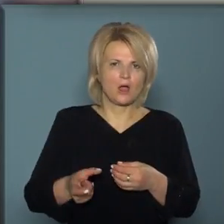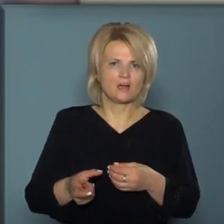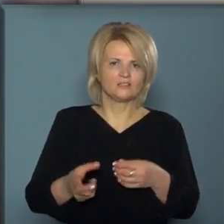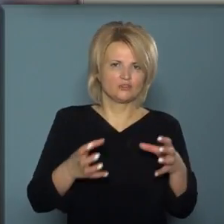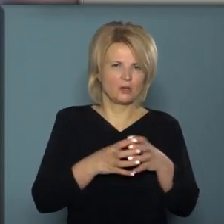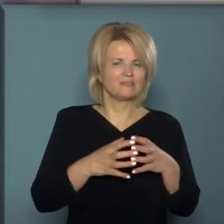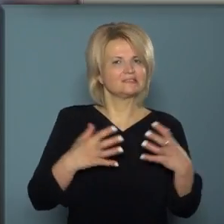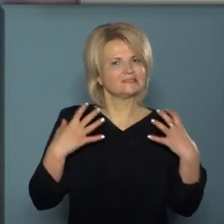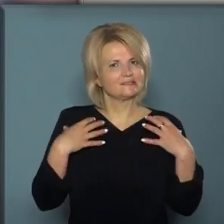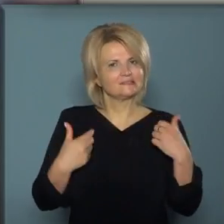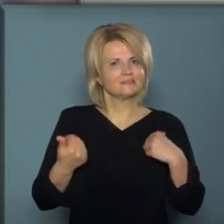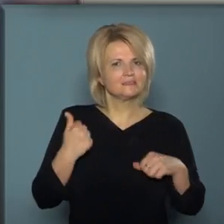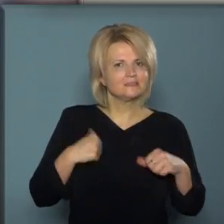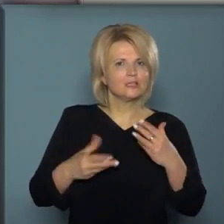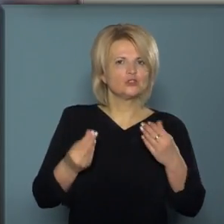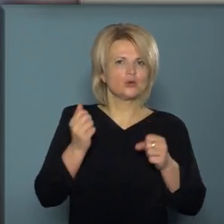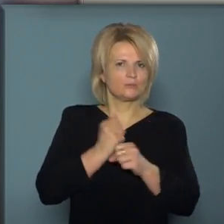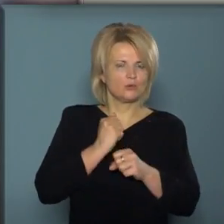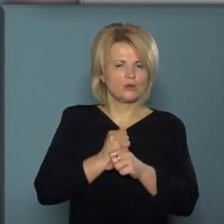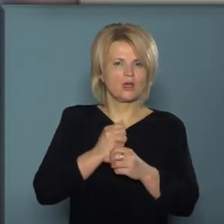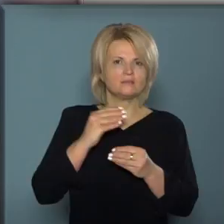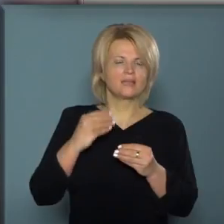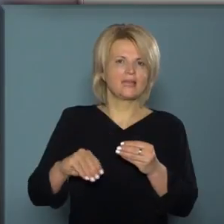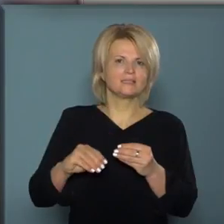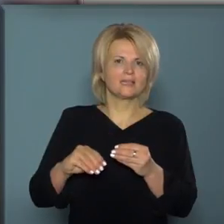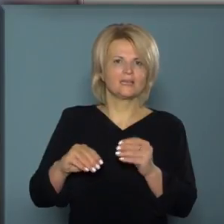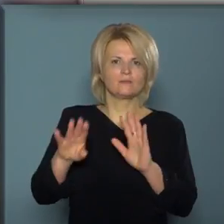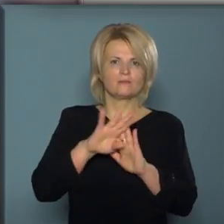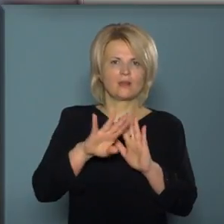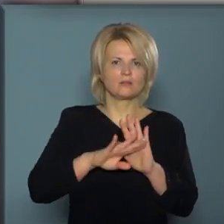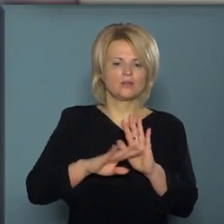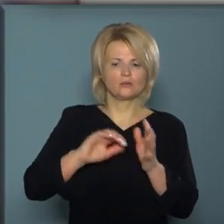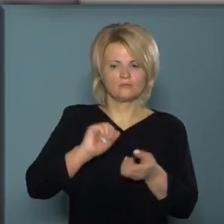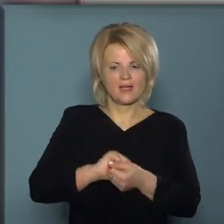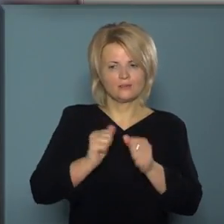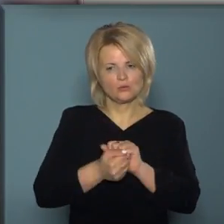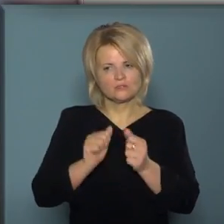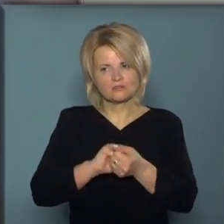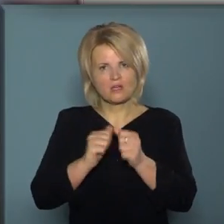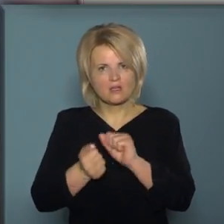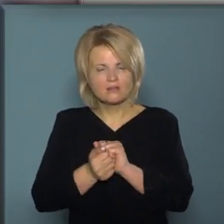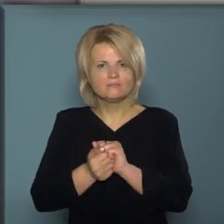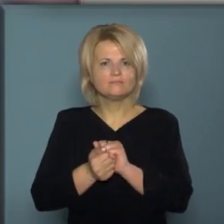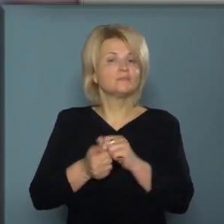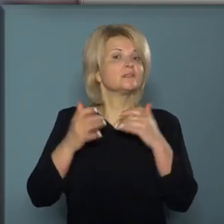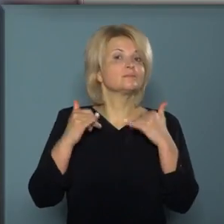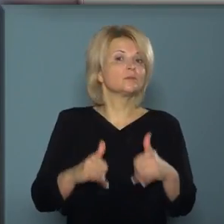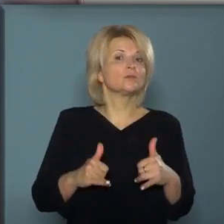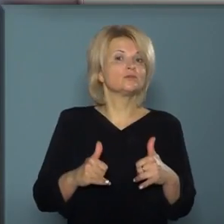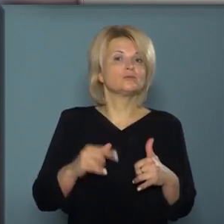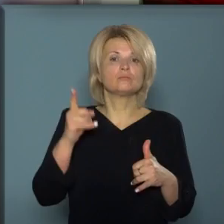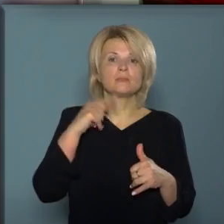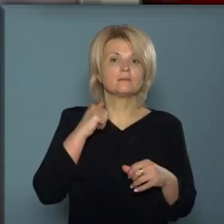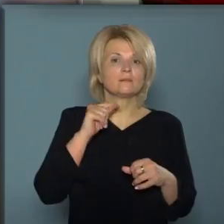nyilván egy kicsit ez módosította a feladatok rendjét, súlyát, most